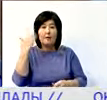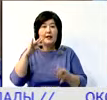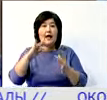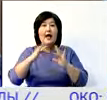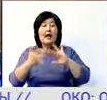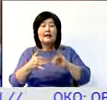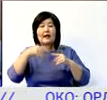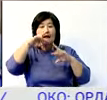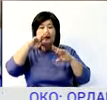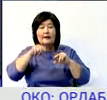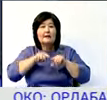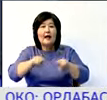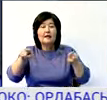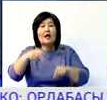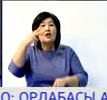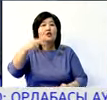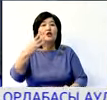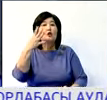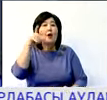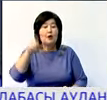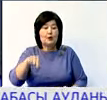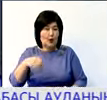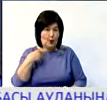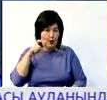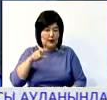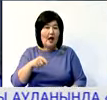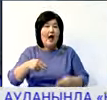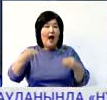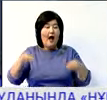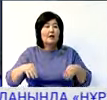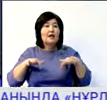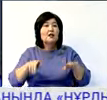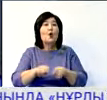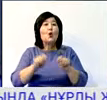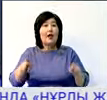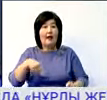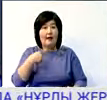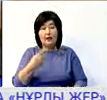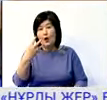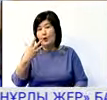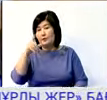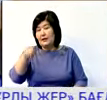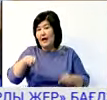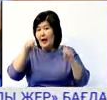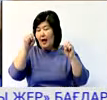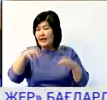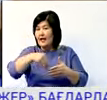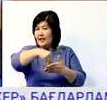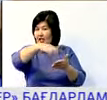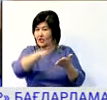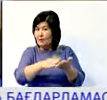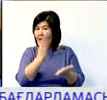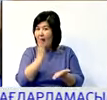интернетте теріс ағымды насихаттаған 24 жерлесімізге қатысты әкімшілік іс қозғалғанын айтты. 35 адам арнайы есепке